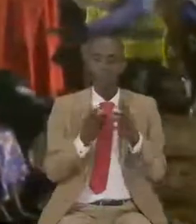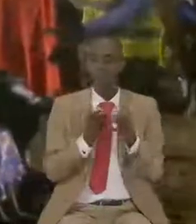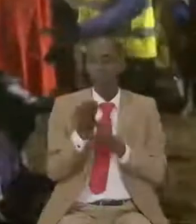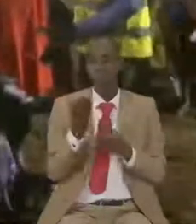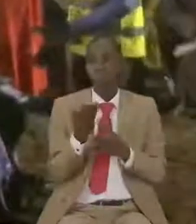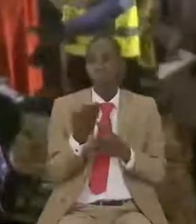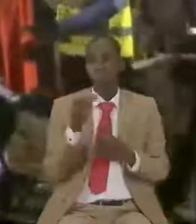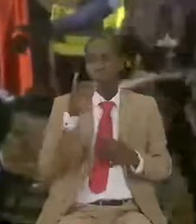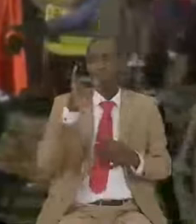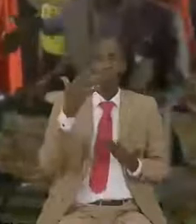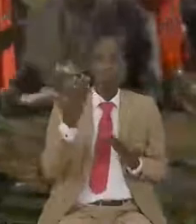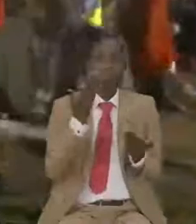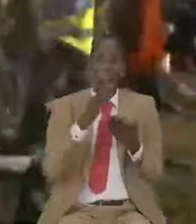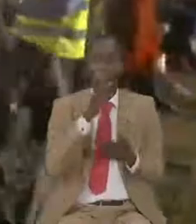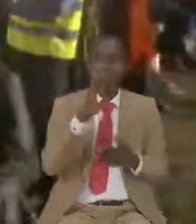à ce numéro.